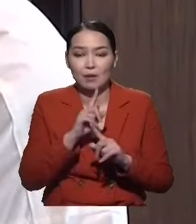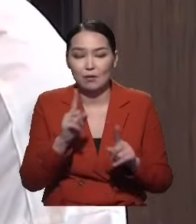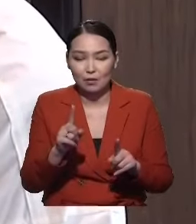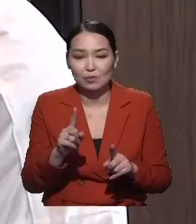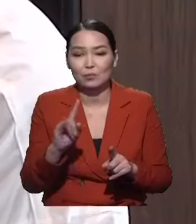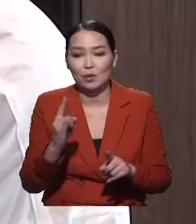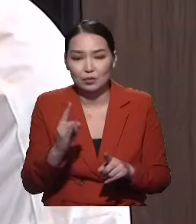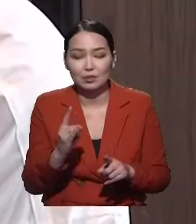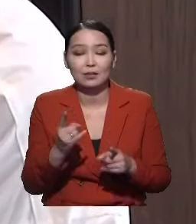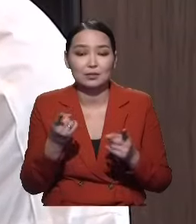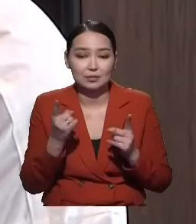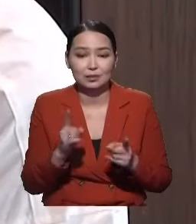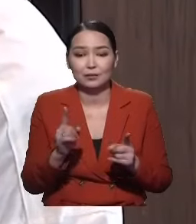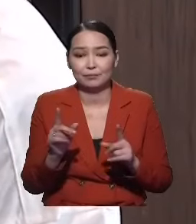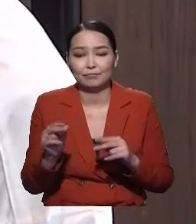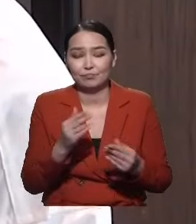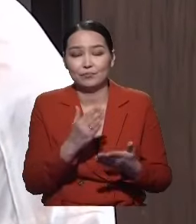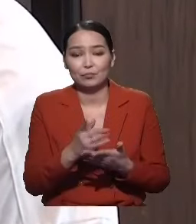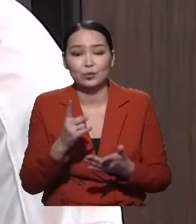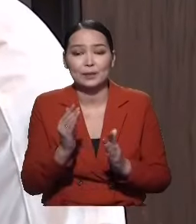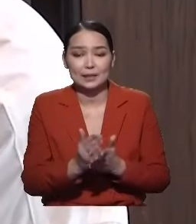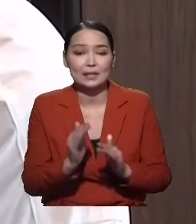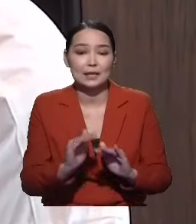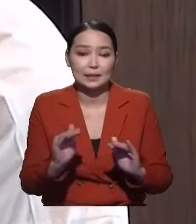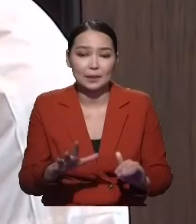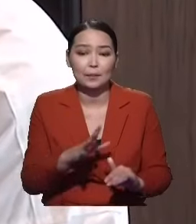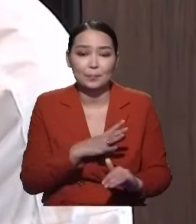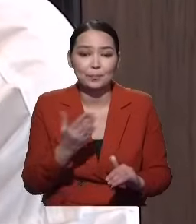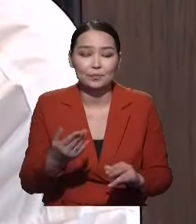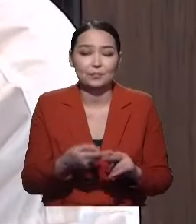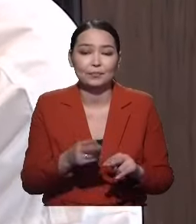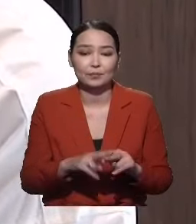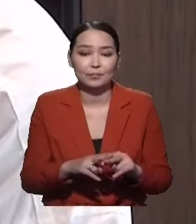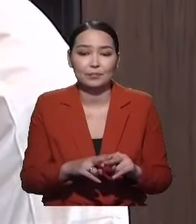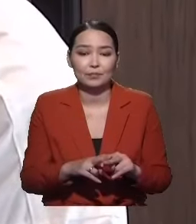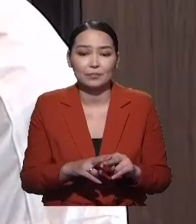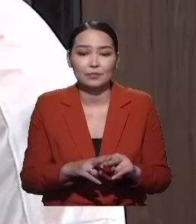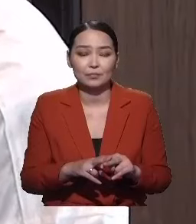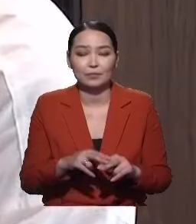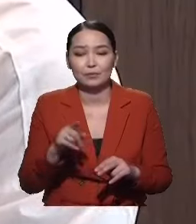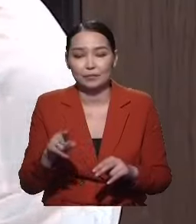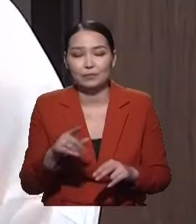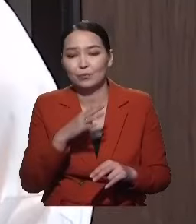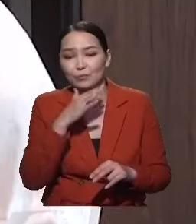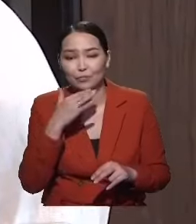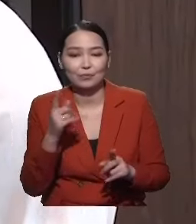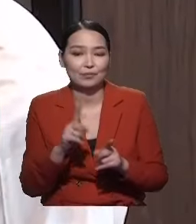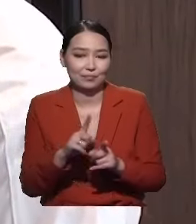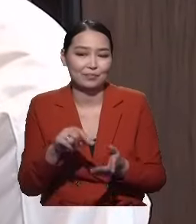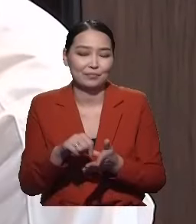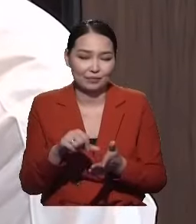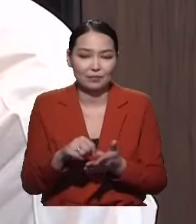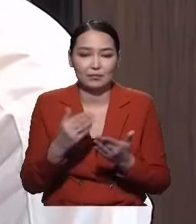действительно восхищаюсь, потому что есть ребята, вот были ребята, детишки, у которых, знаете, фильмография намного круче, чем даже у некоторых